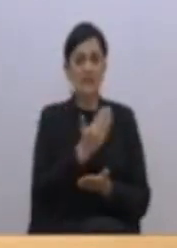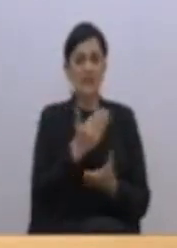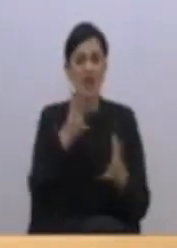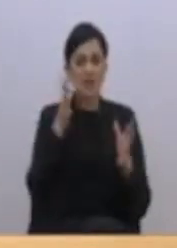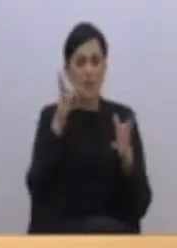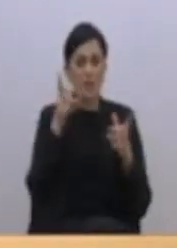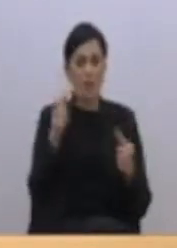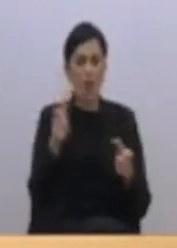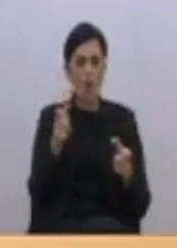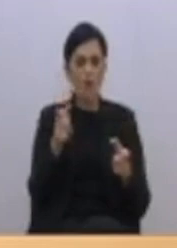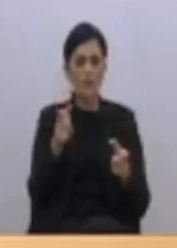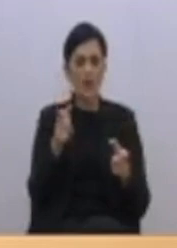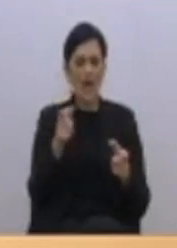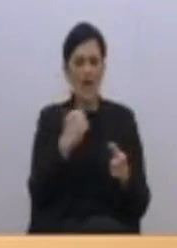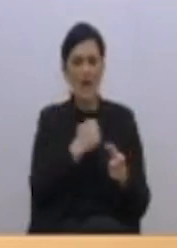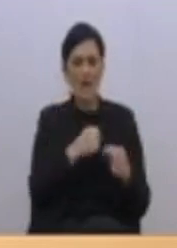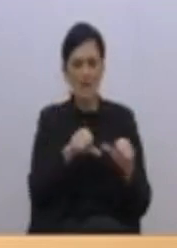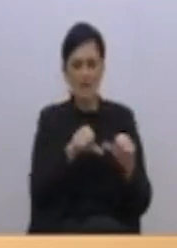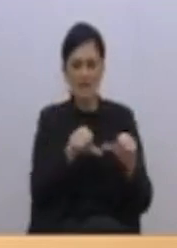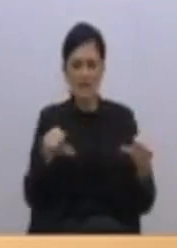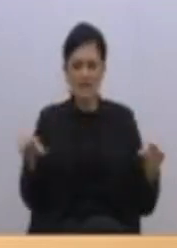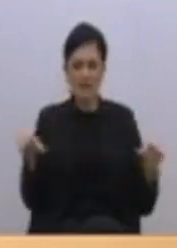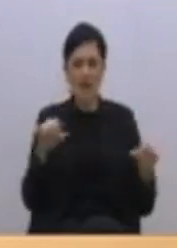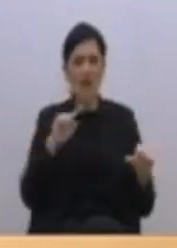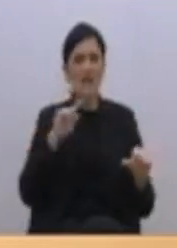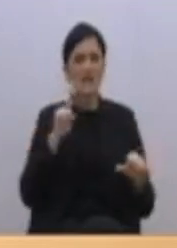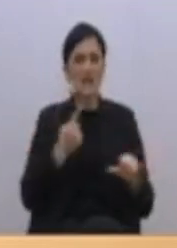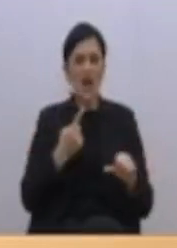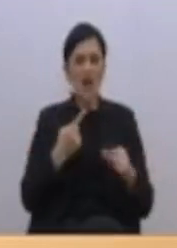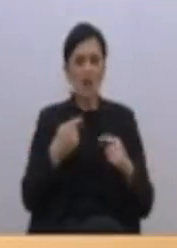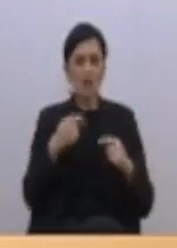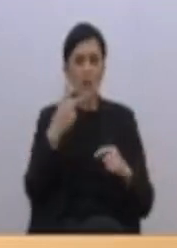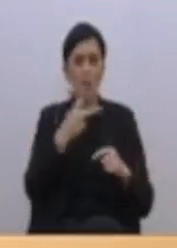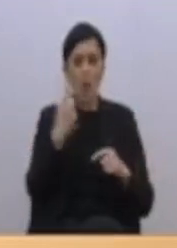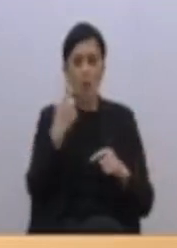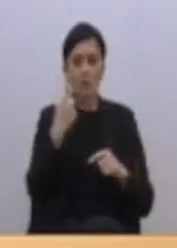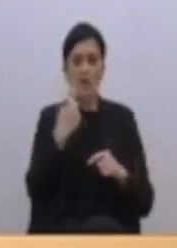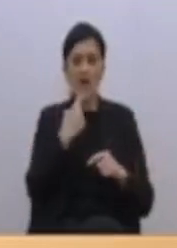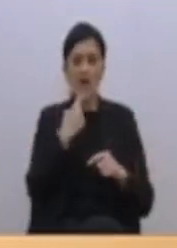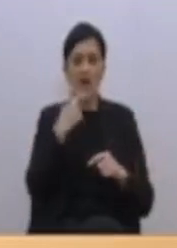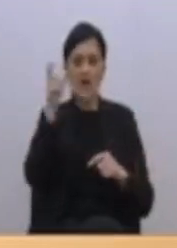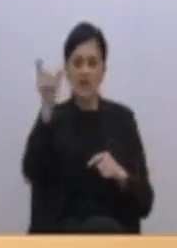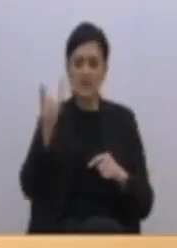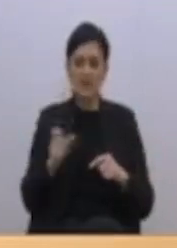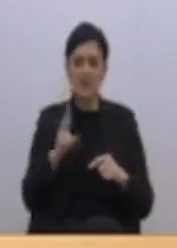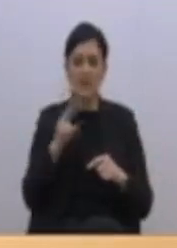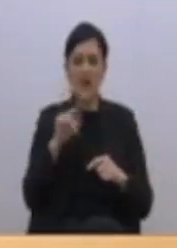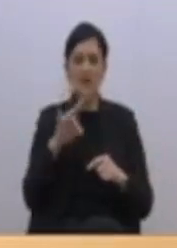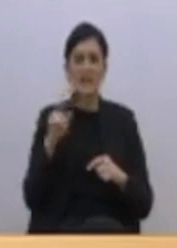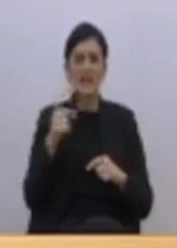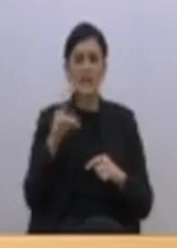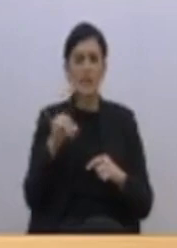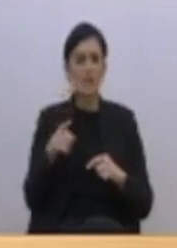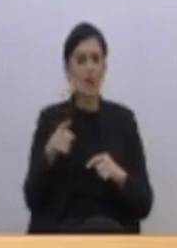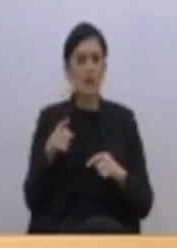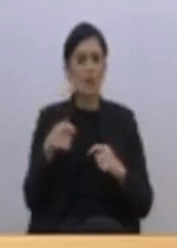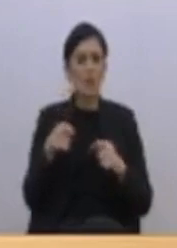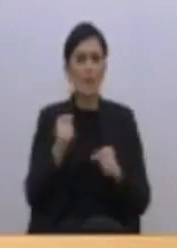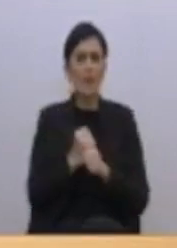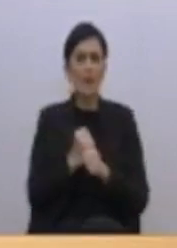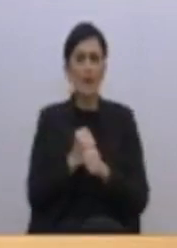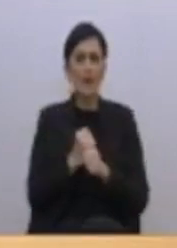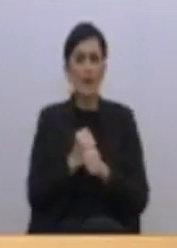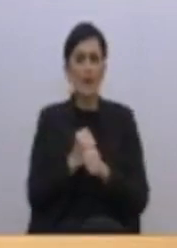ზღვარი და მაინტერესებს, რატომ სწირავთ 21 წლის ლაზარე გრიგორიადის. იმიტომ ხო